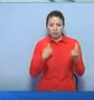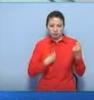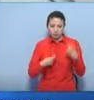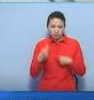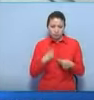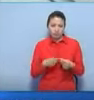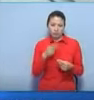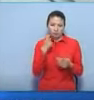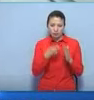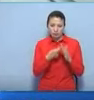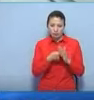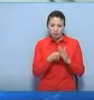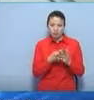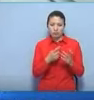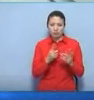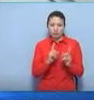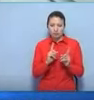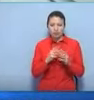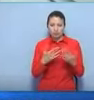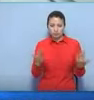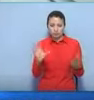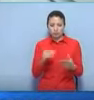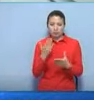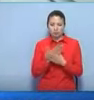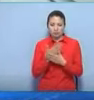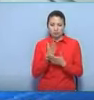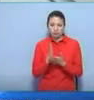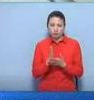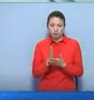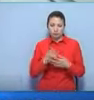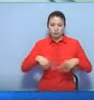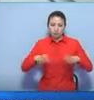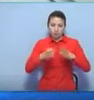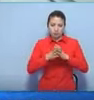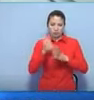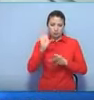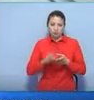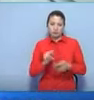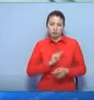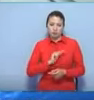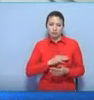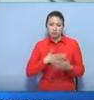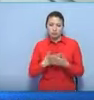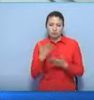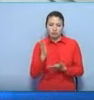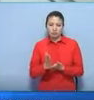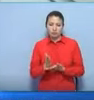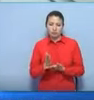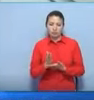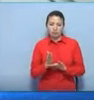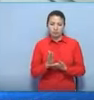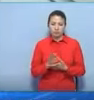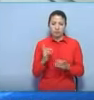киім, тамақ, анау-мынау барлығын жасап жатыр. Біздің бәрі ұжым жабылып жатыр әйтеуір. Қолымыздан келгенше